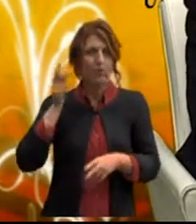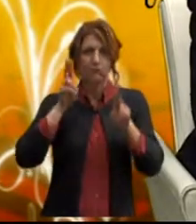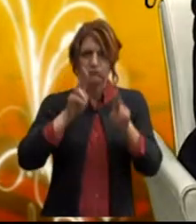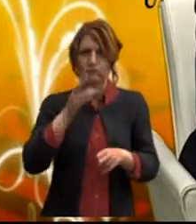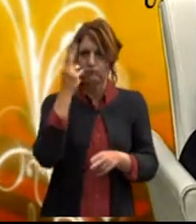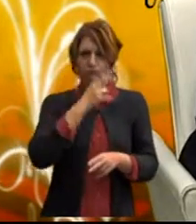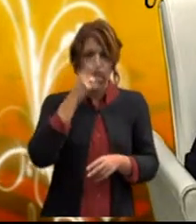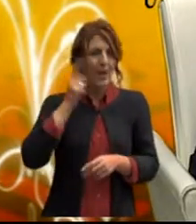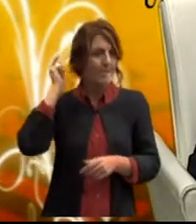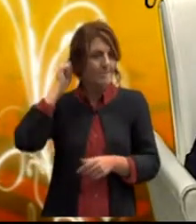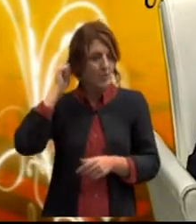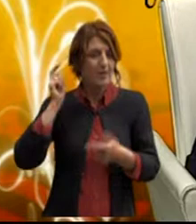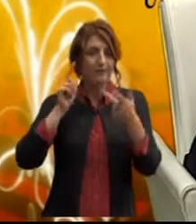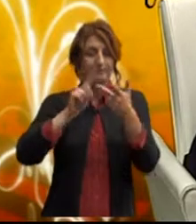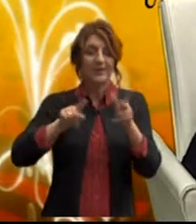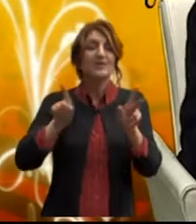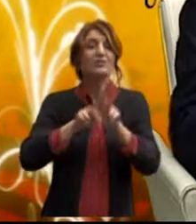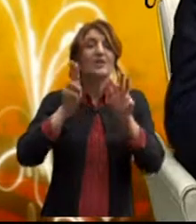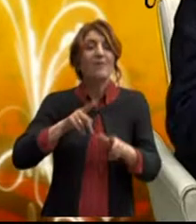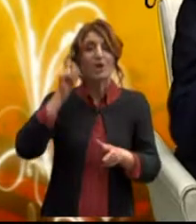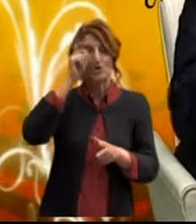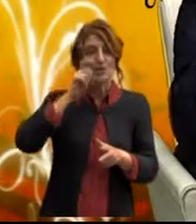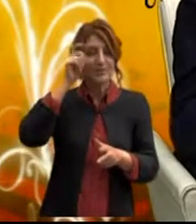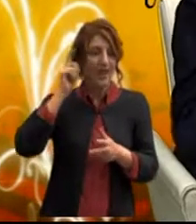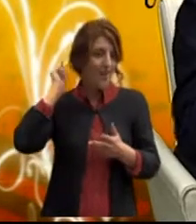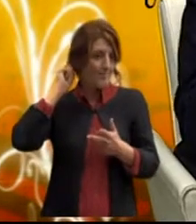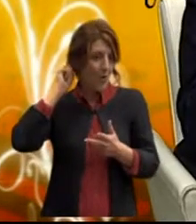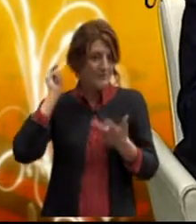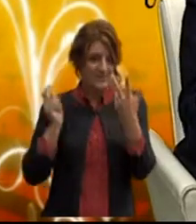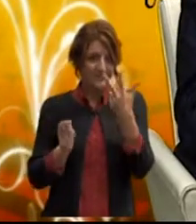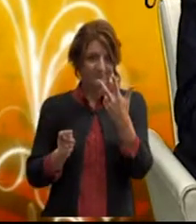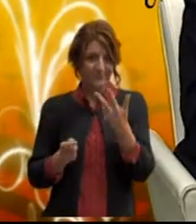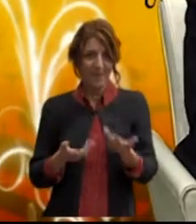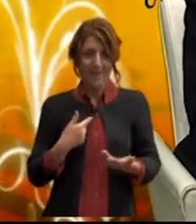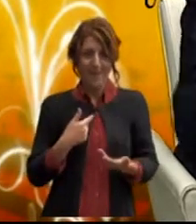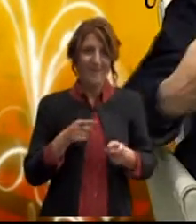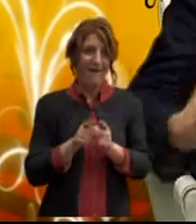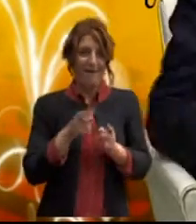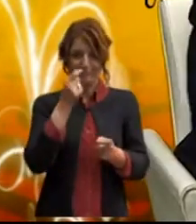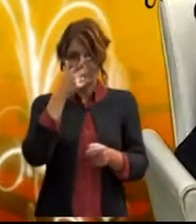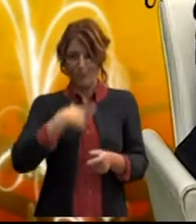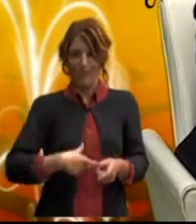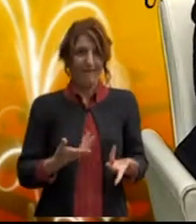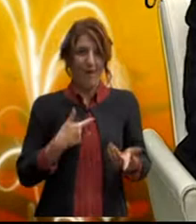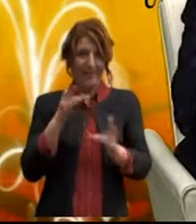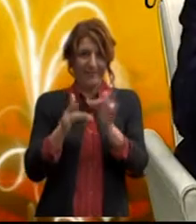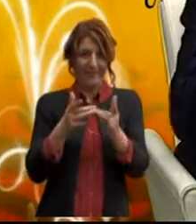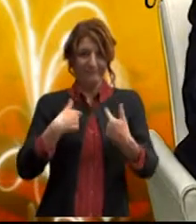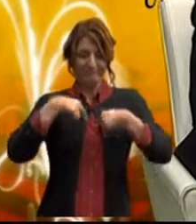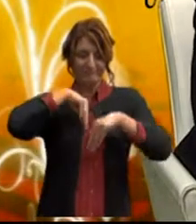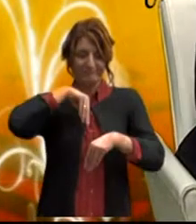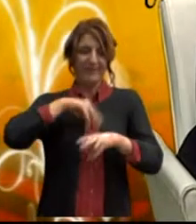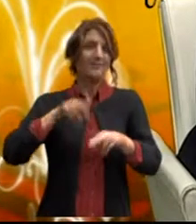mozak, ali imamo i socijalni mozak. Mm-hmm. I sada, dakle, mi smo po samoj prirodi, genetski smo predodređeni, dakle, da